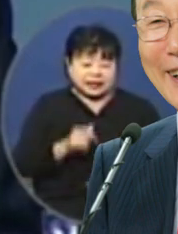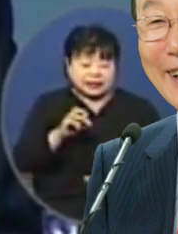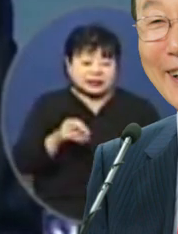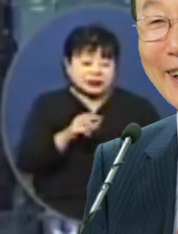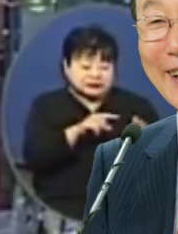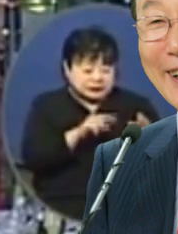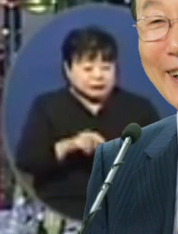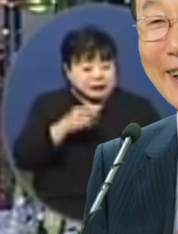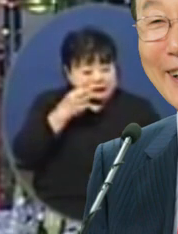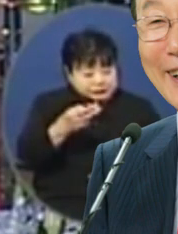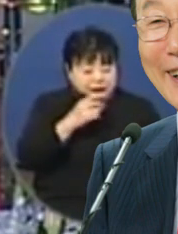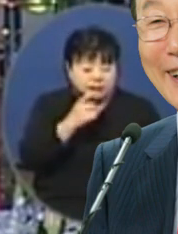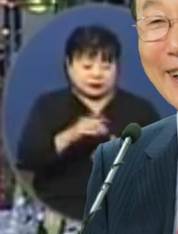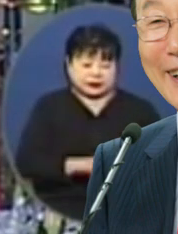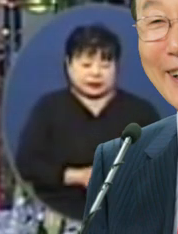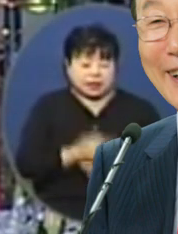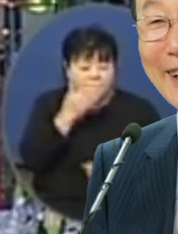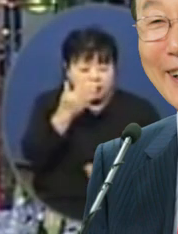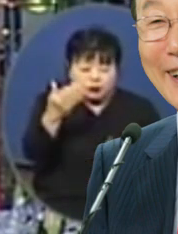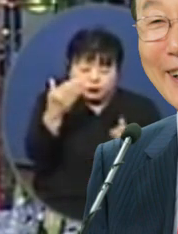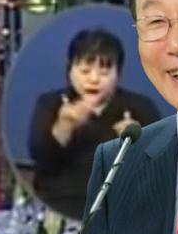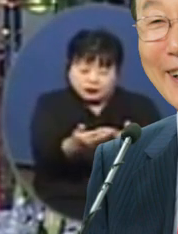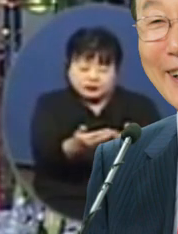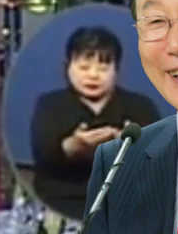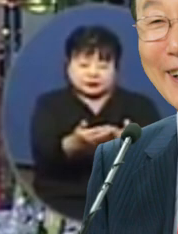3장 13절에 있는 말씀을 여러분께서